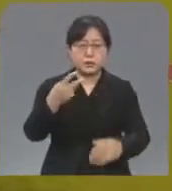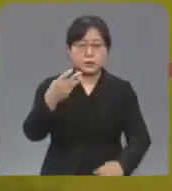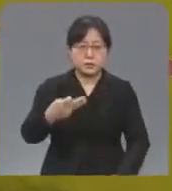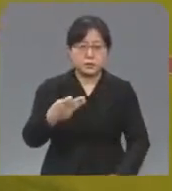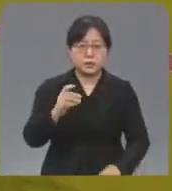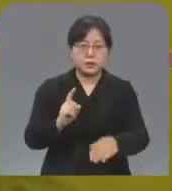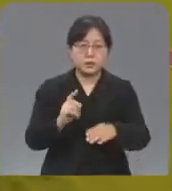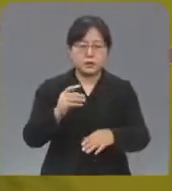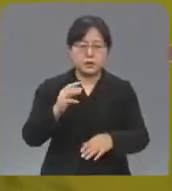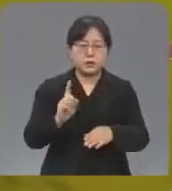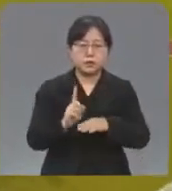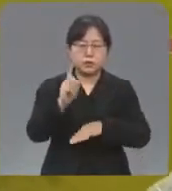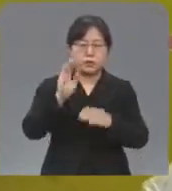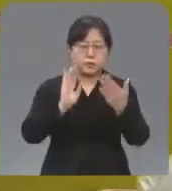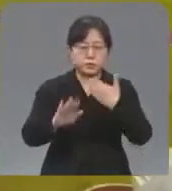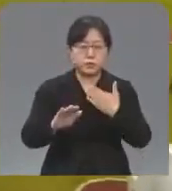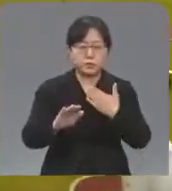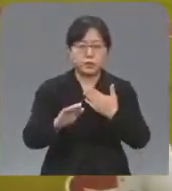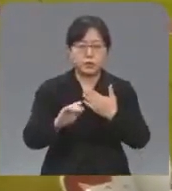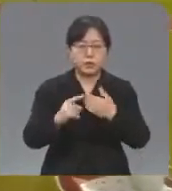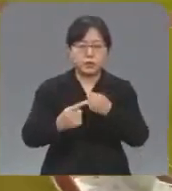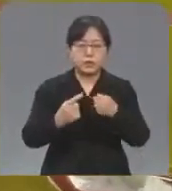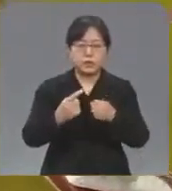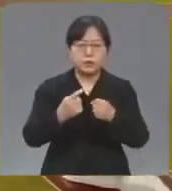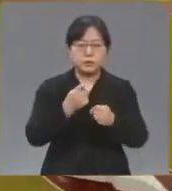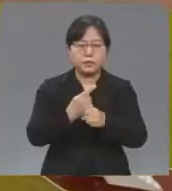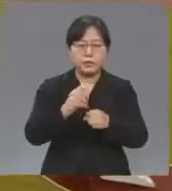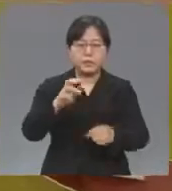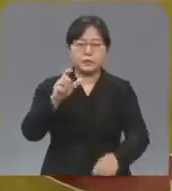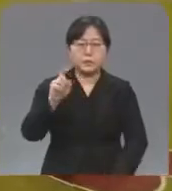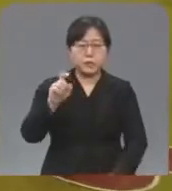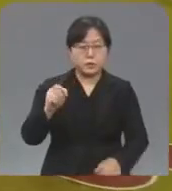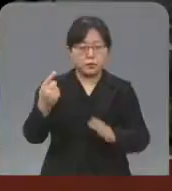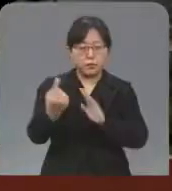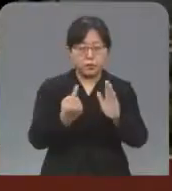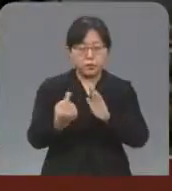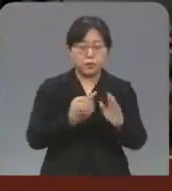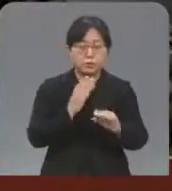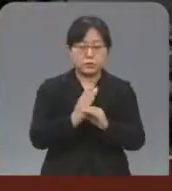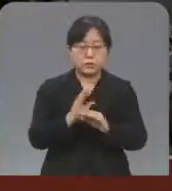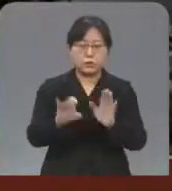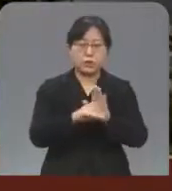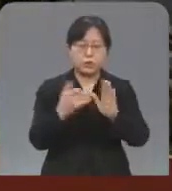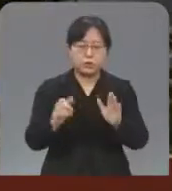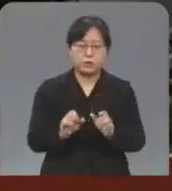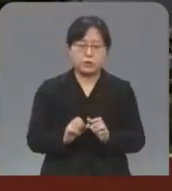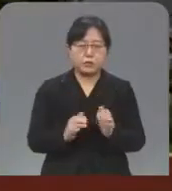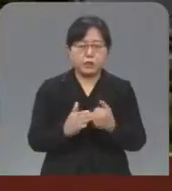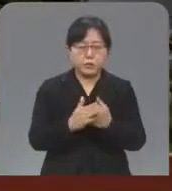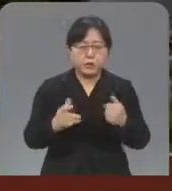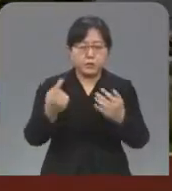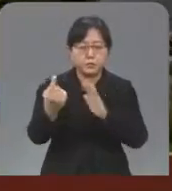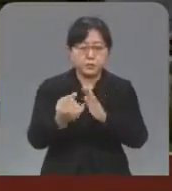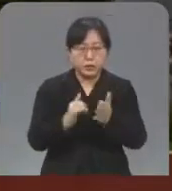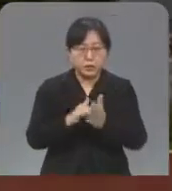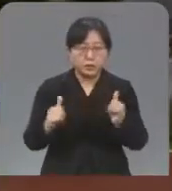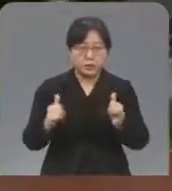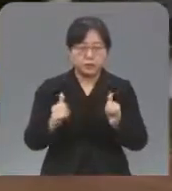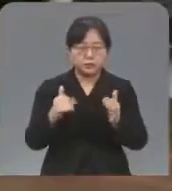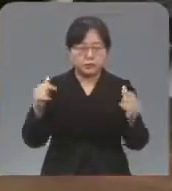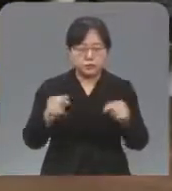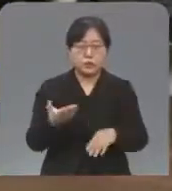2013년 나로호 발사 이후 해마다 10만 명 이상이 발걸음을 했습니다. 코로나19 유행으로 관람객이 줄기는